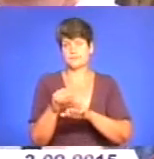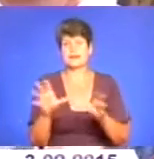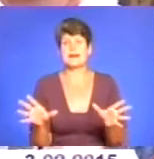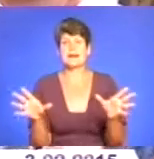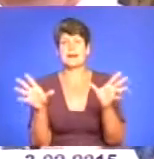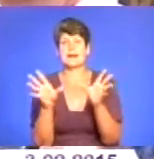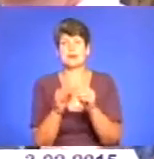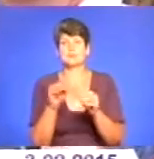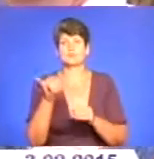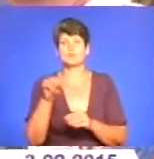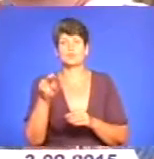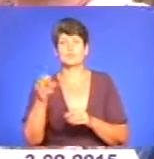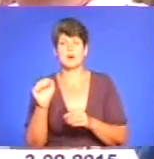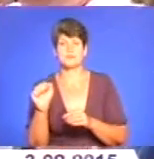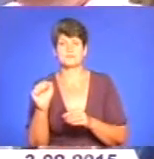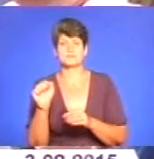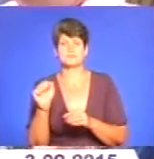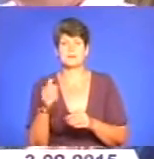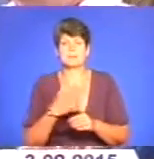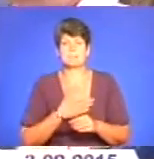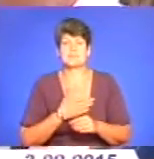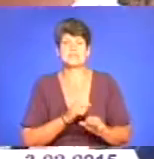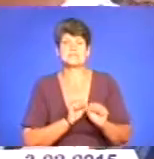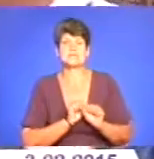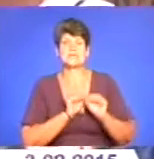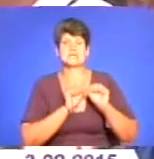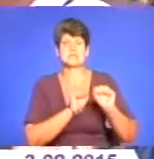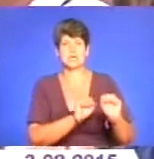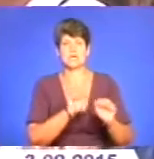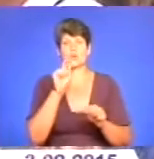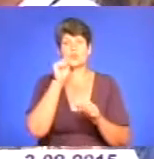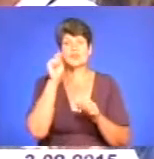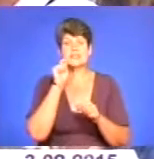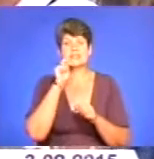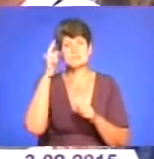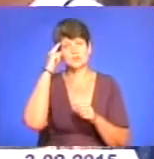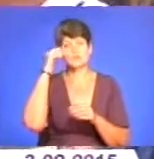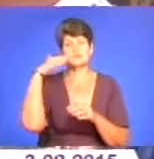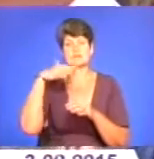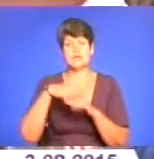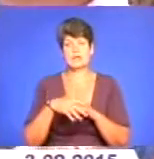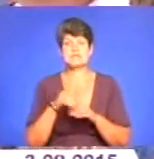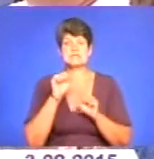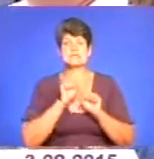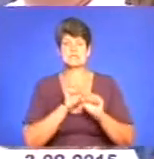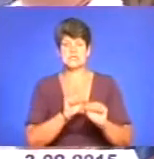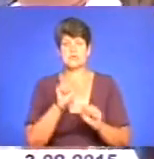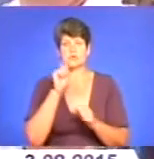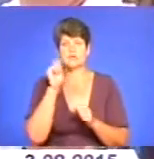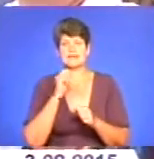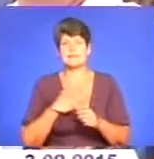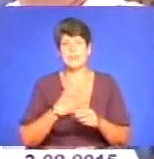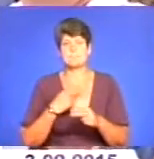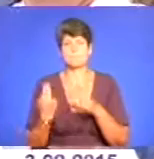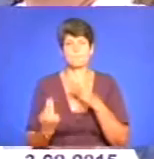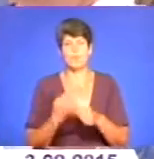разом з УПА, ми захищали українську свідомість, захищали українство. І, видно, нам помстилися